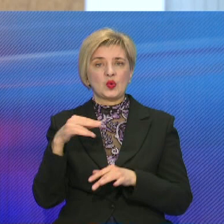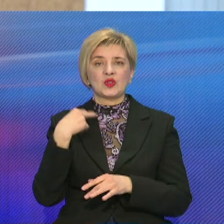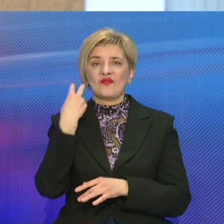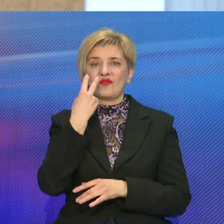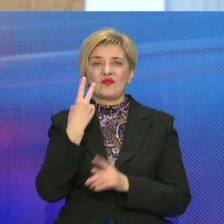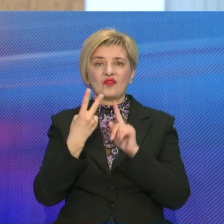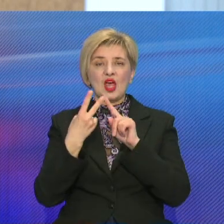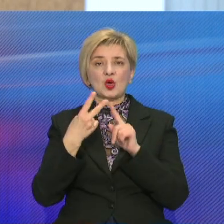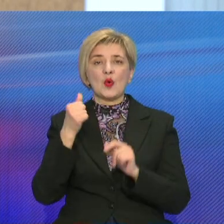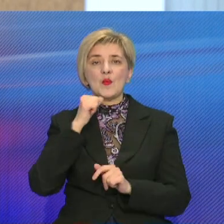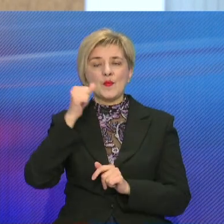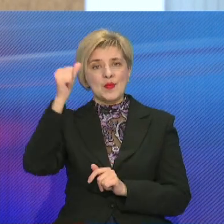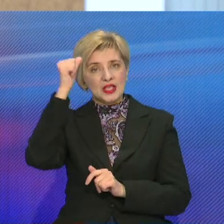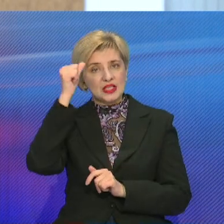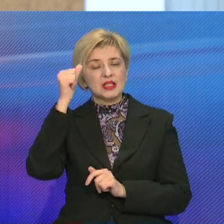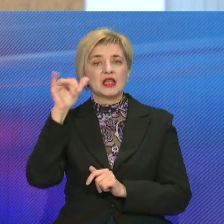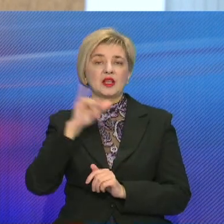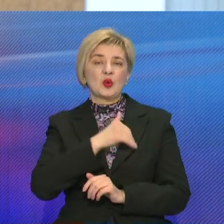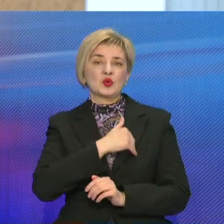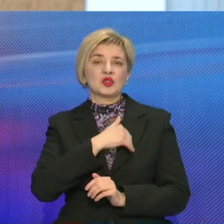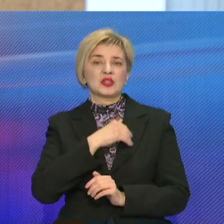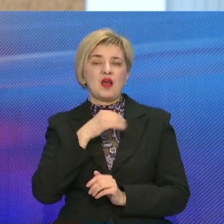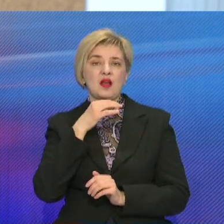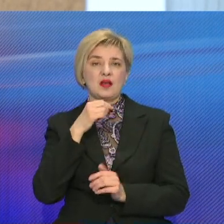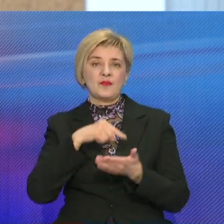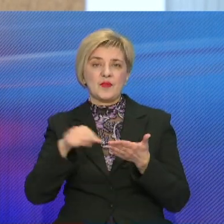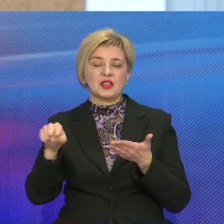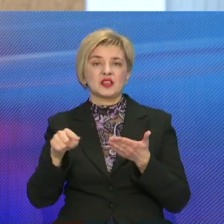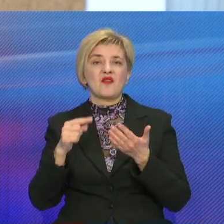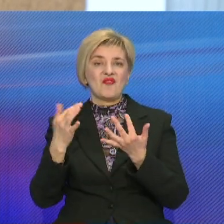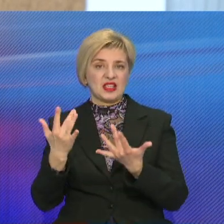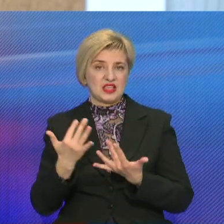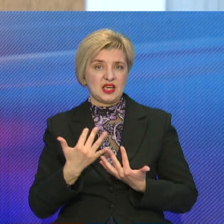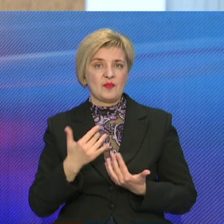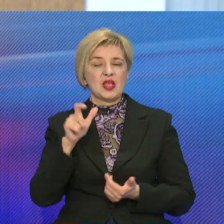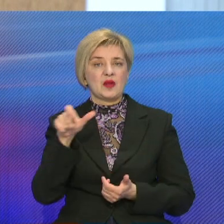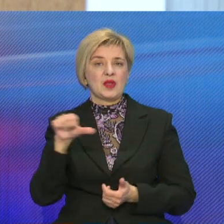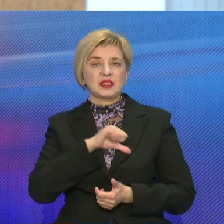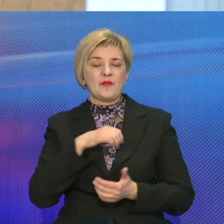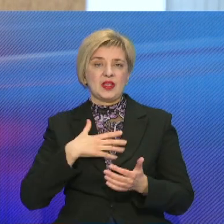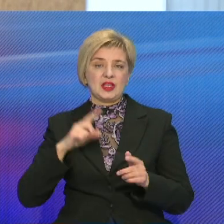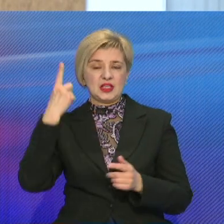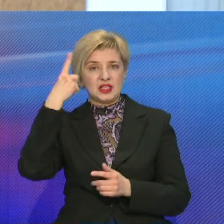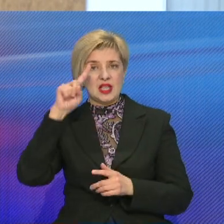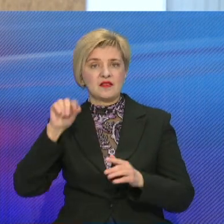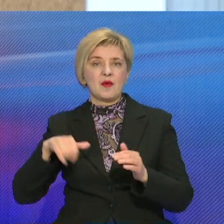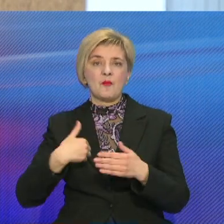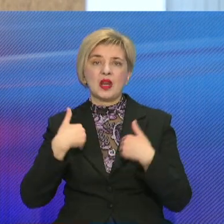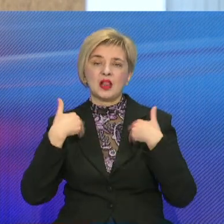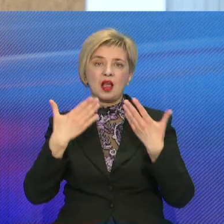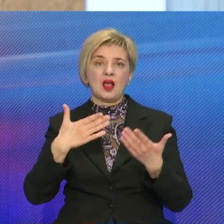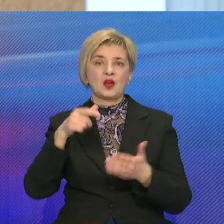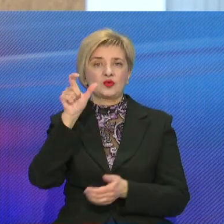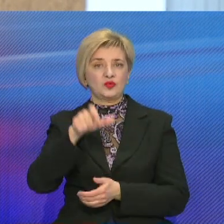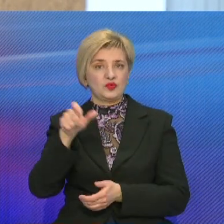отметить востребованность молодежной аудитории. Ребята сами инициативно предлагают спикеров, приглашают их в различные